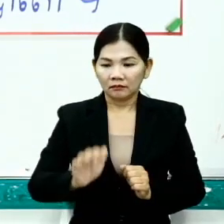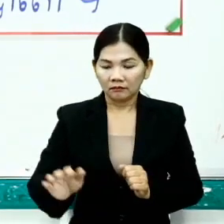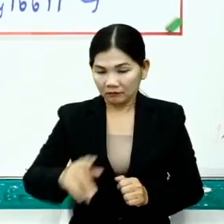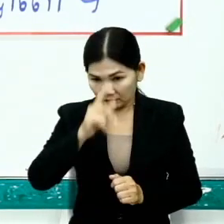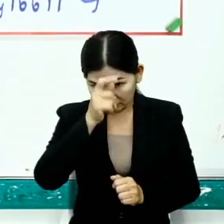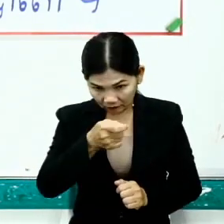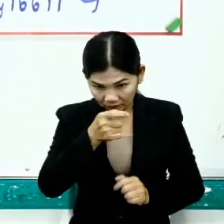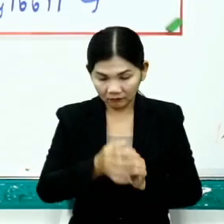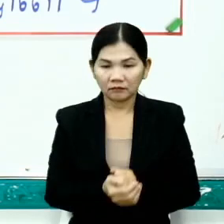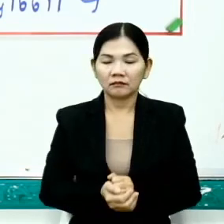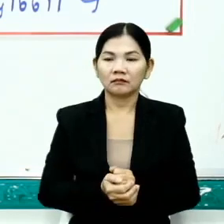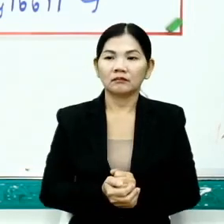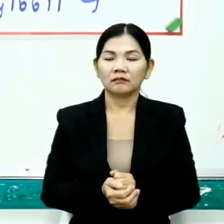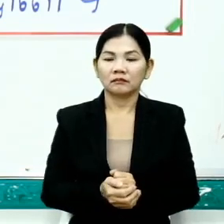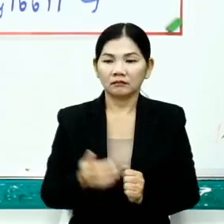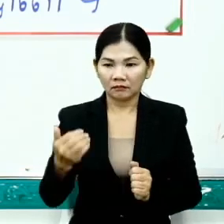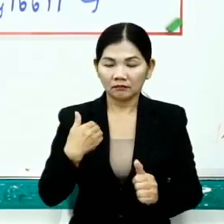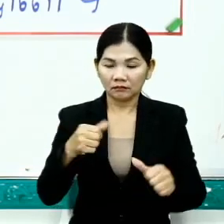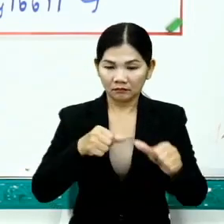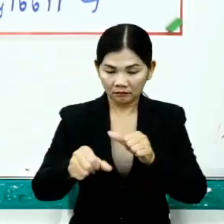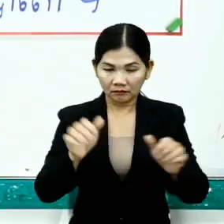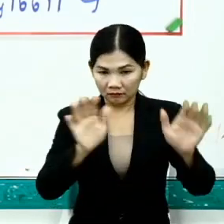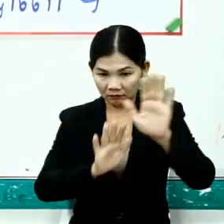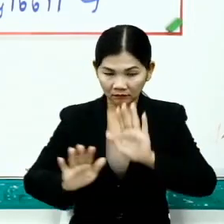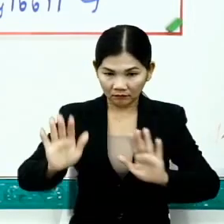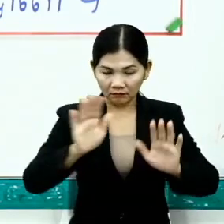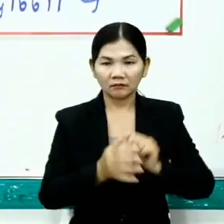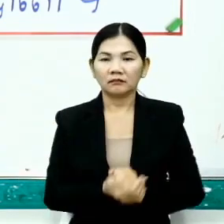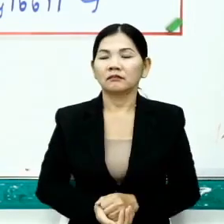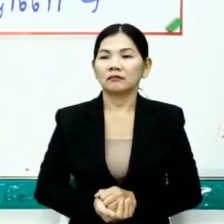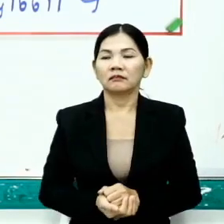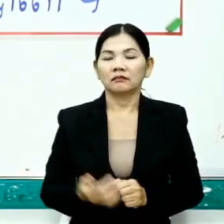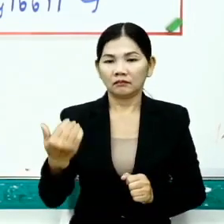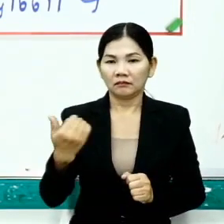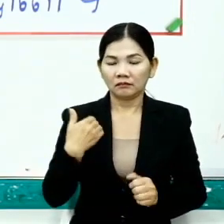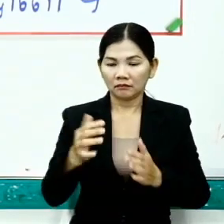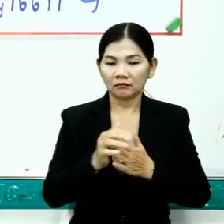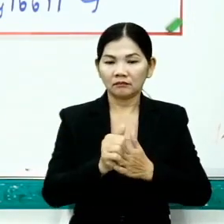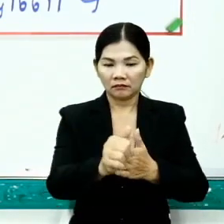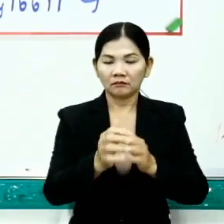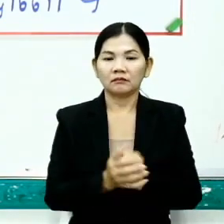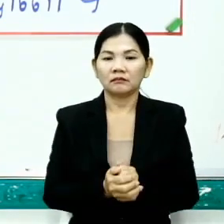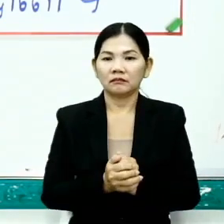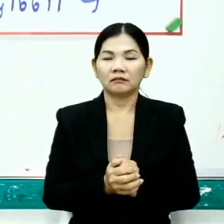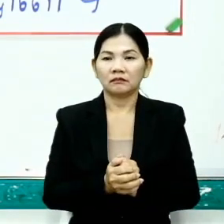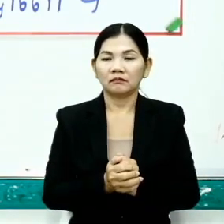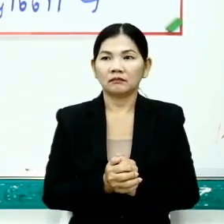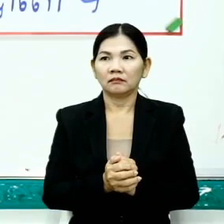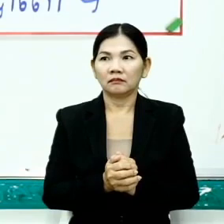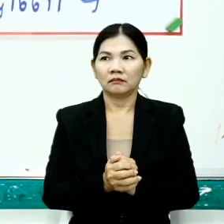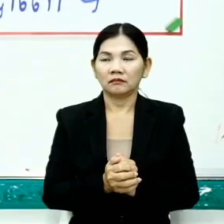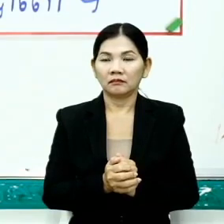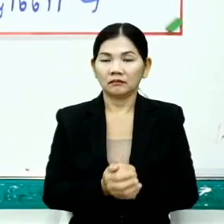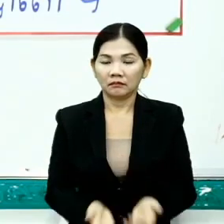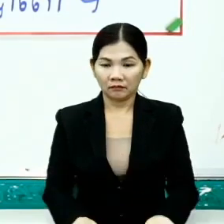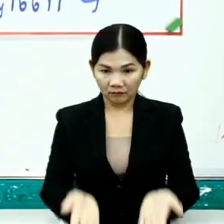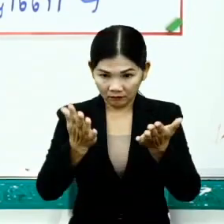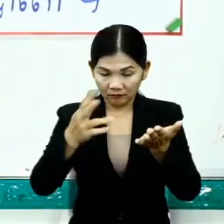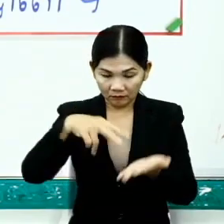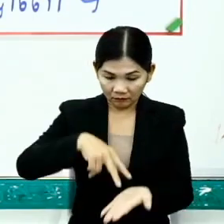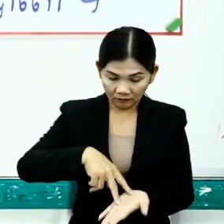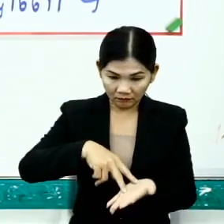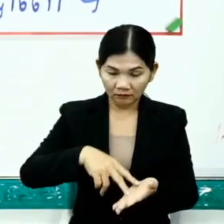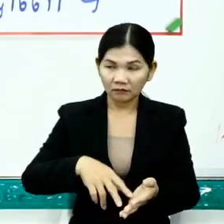ពមួរតែមុននឹងច្រៀងបន្តហើយនឹងធ្វើកាយវិការអ្នកគ្រូនាំកូនកូនពុតដៃបន្តិចកូនកូនក្រោកឈរកូ